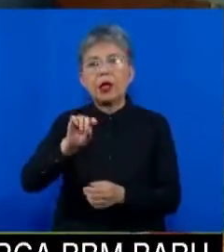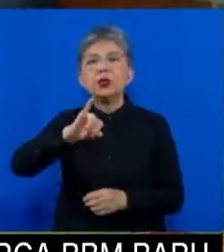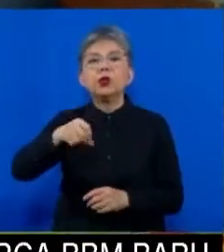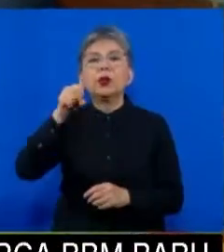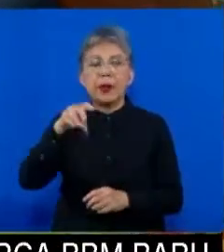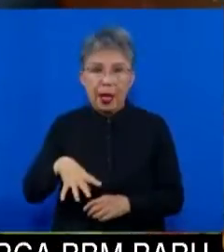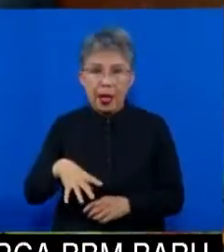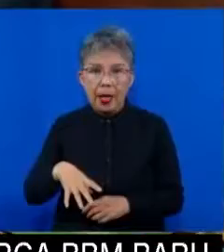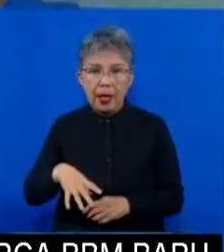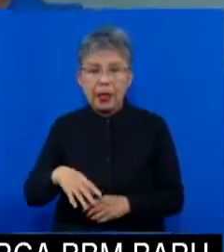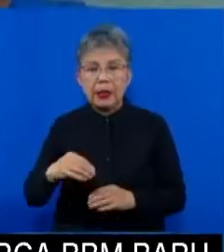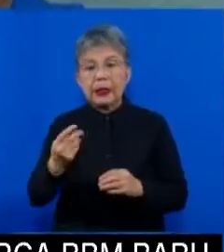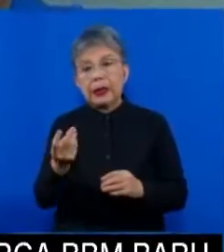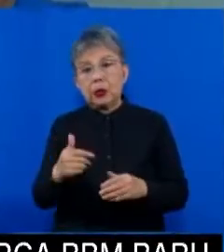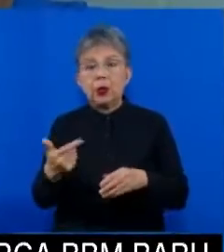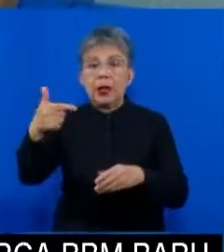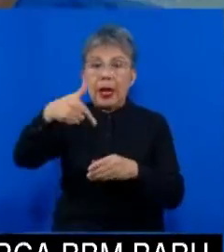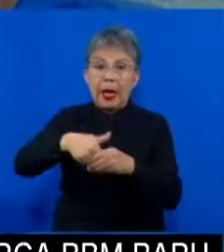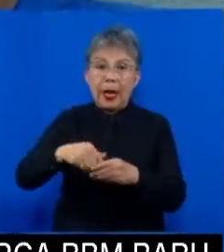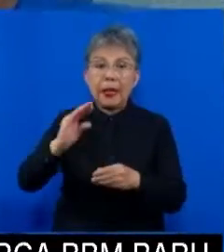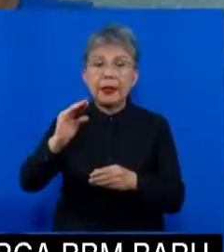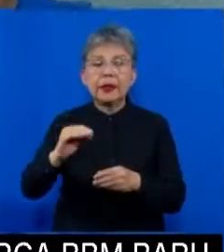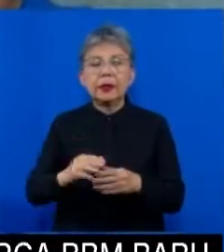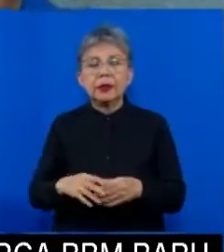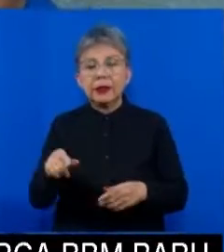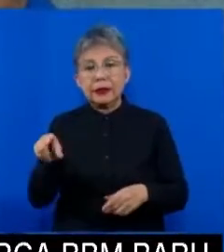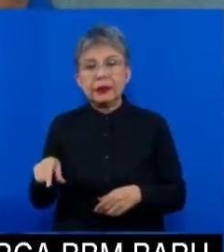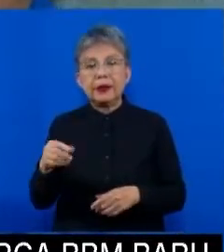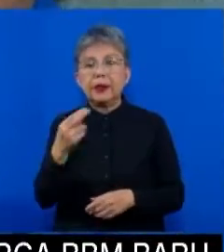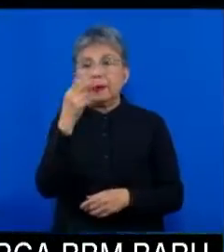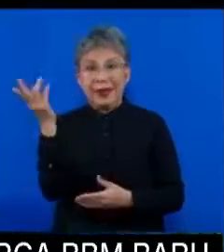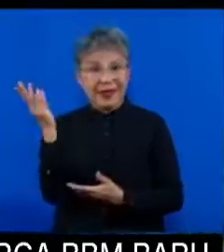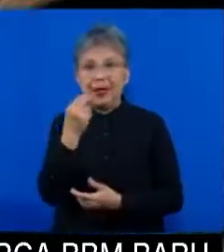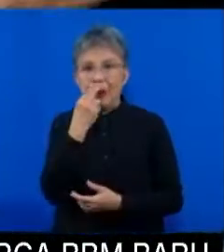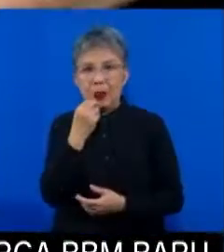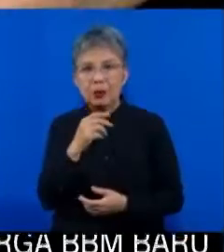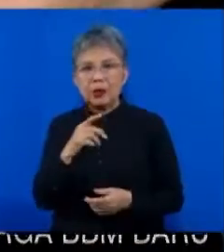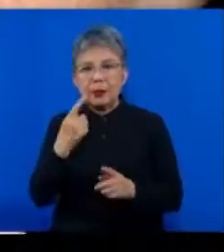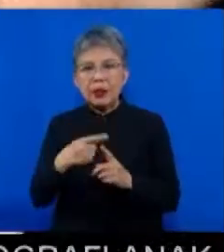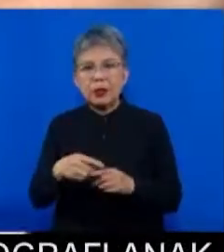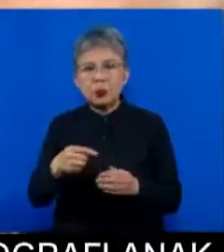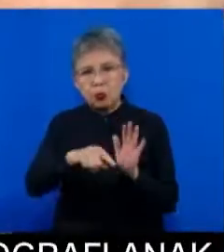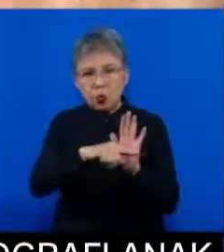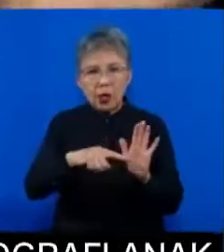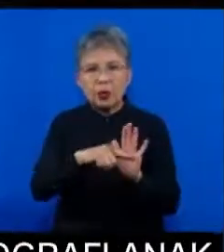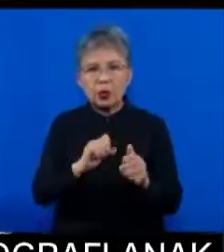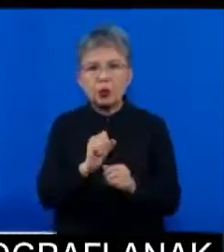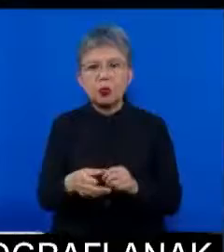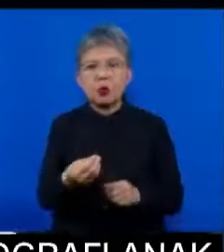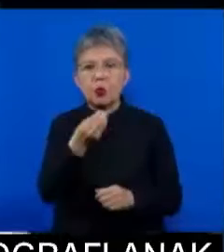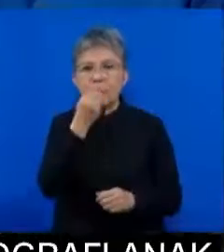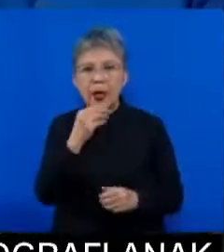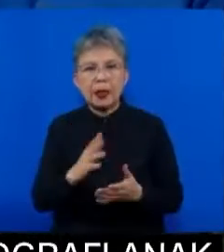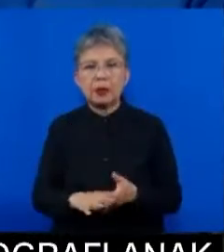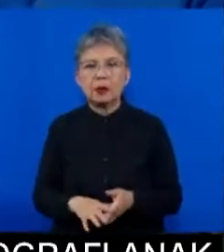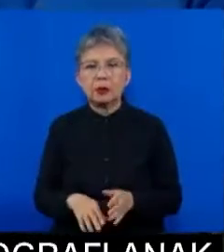rupiah. Dengan adanya kenaikan harga BBM, warga Pesanggrahan, Bandung ini terpaksa mengurangi sejumlah pembelian kebutuhan rumah